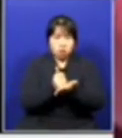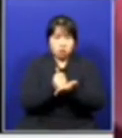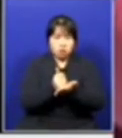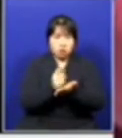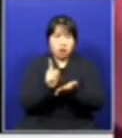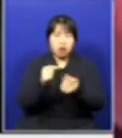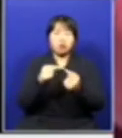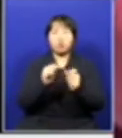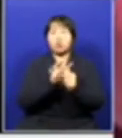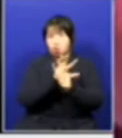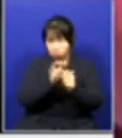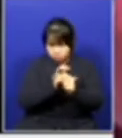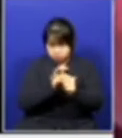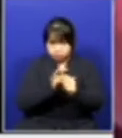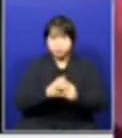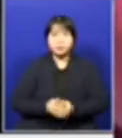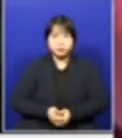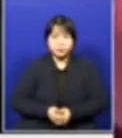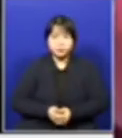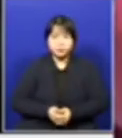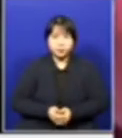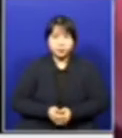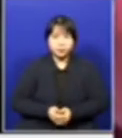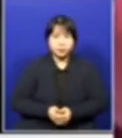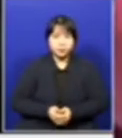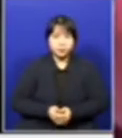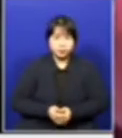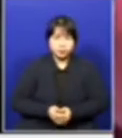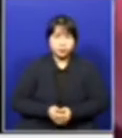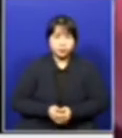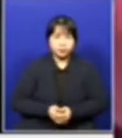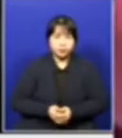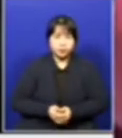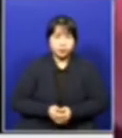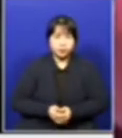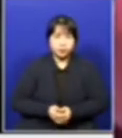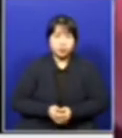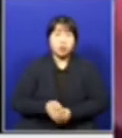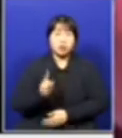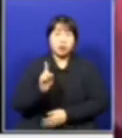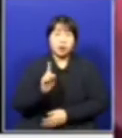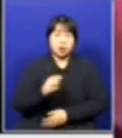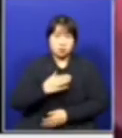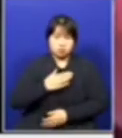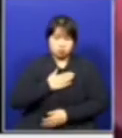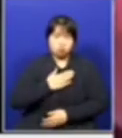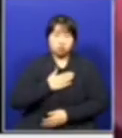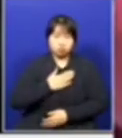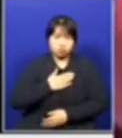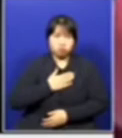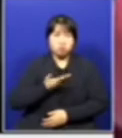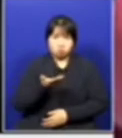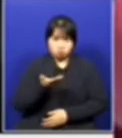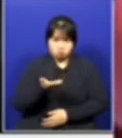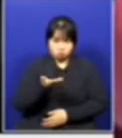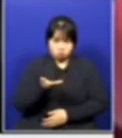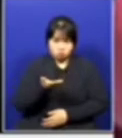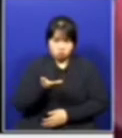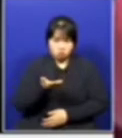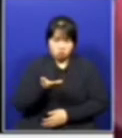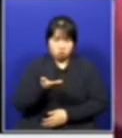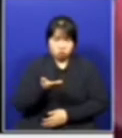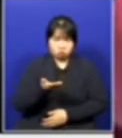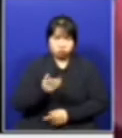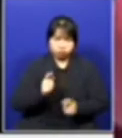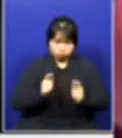โควิด-19ท่านประธานครับผมต้องขออนุญาตท่านประธาน